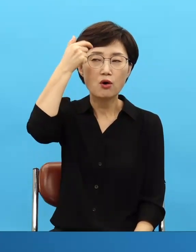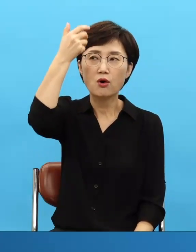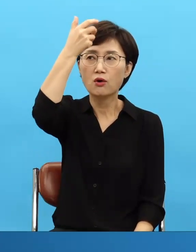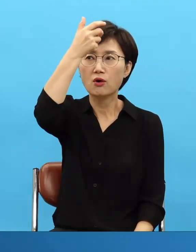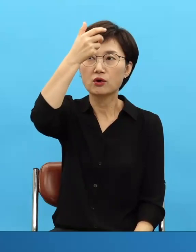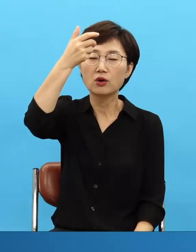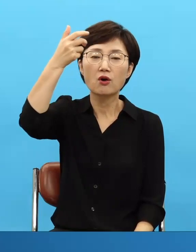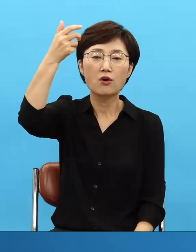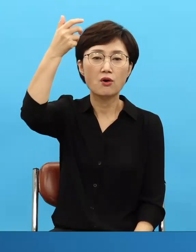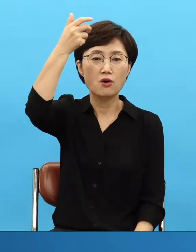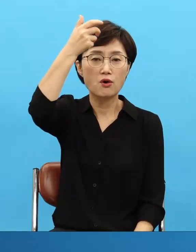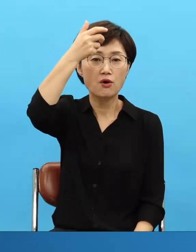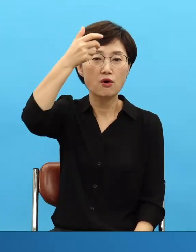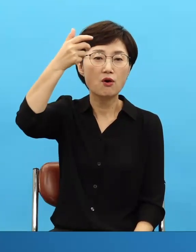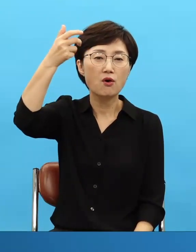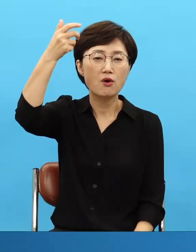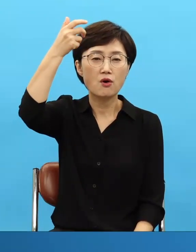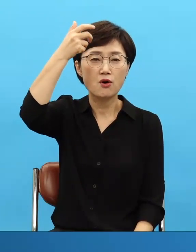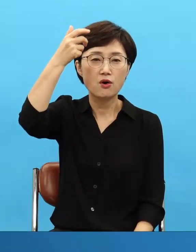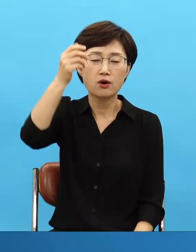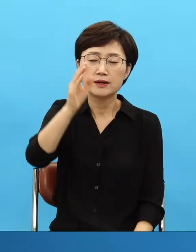성자와 또 성령